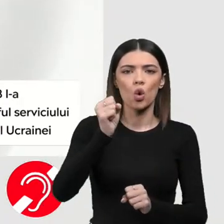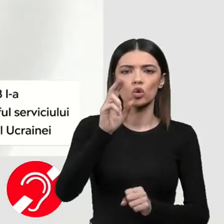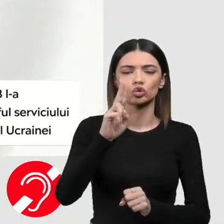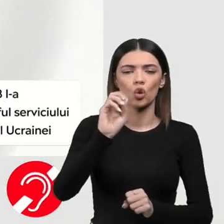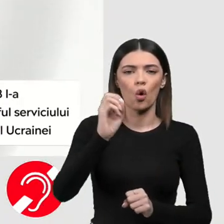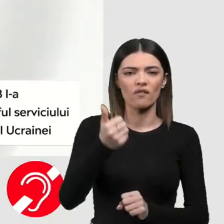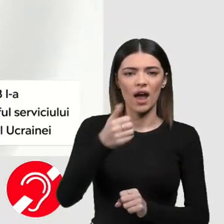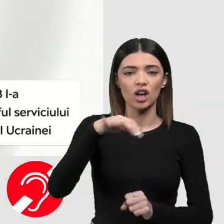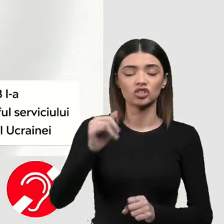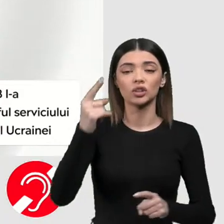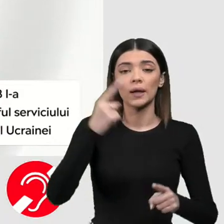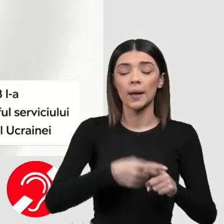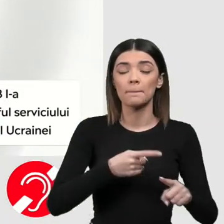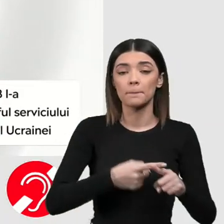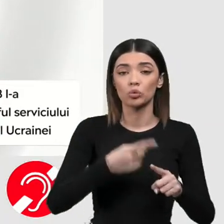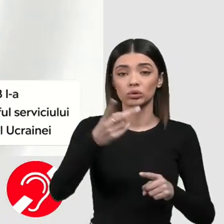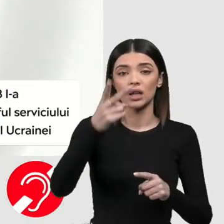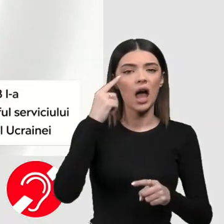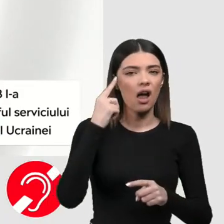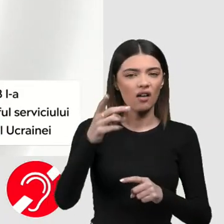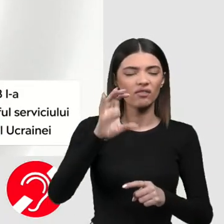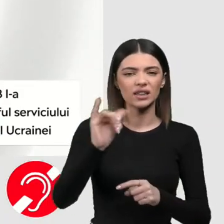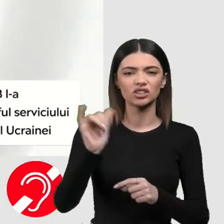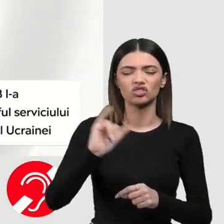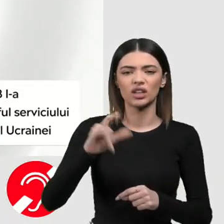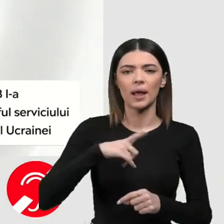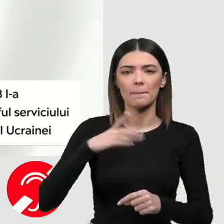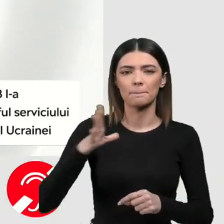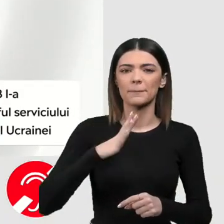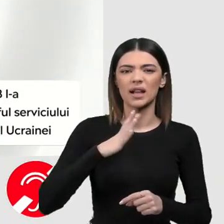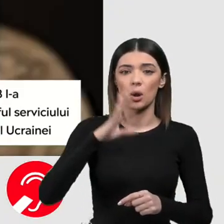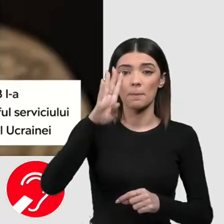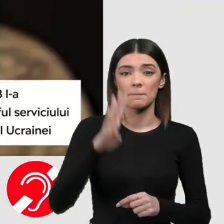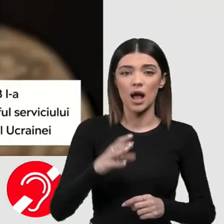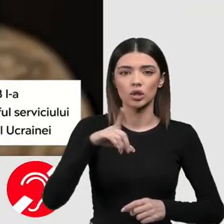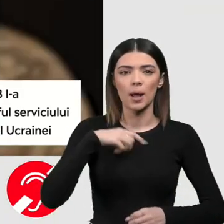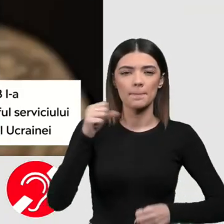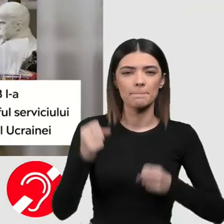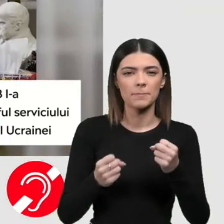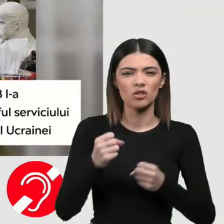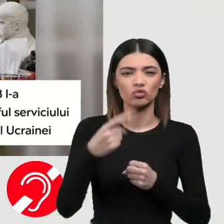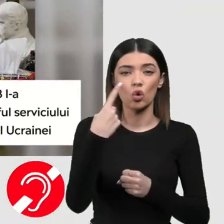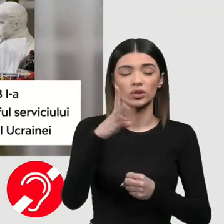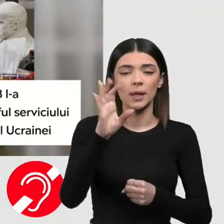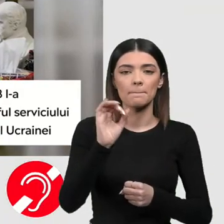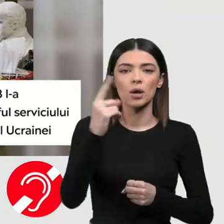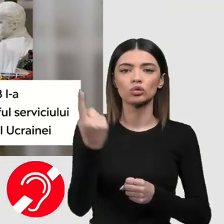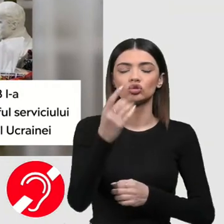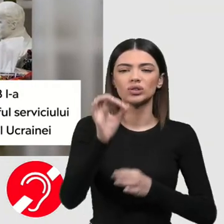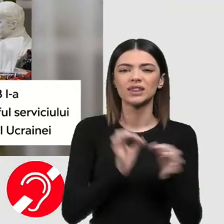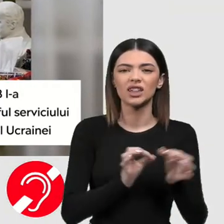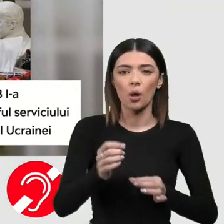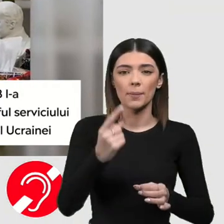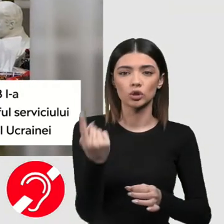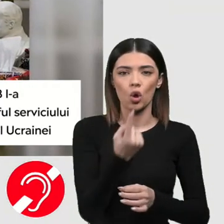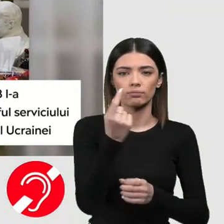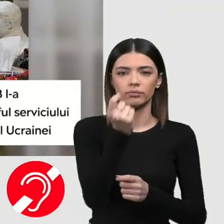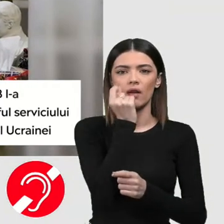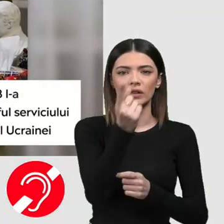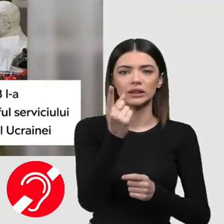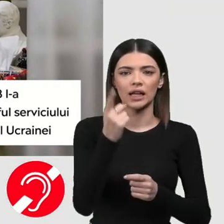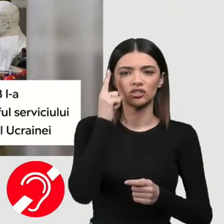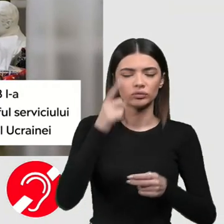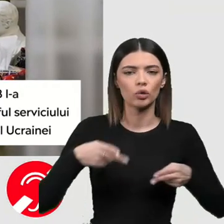exemplu, s-a aflat că teroriștii, cei patru, mergeau în mașină cu 141 de km pe oră pe